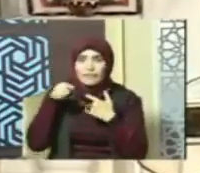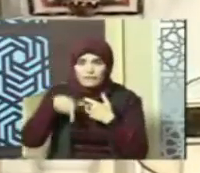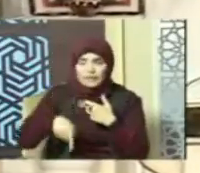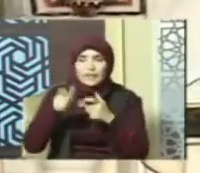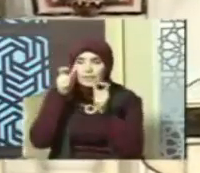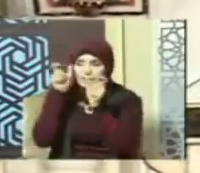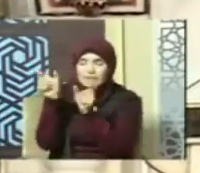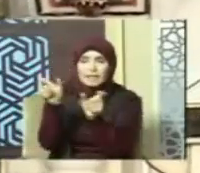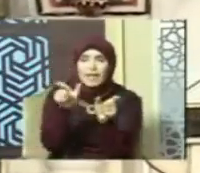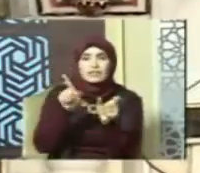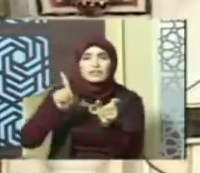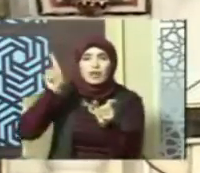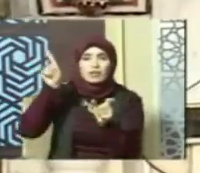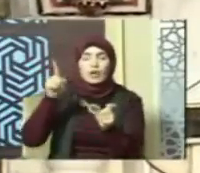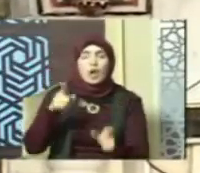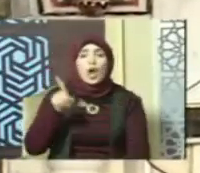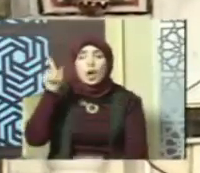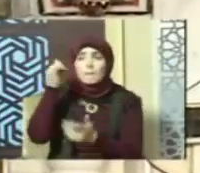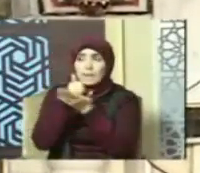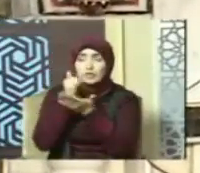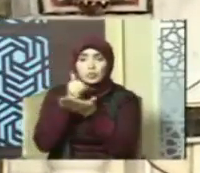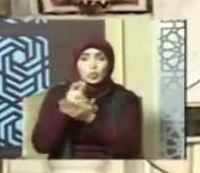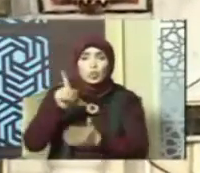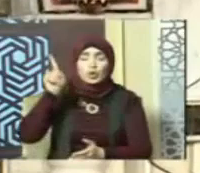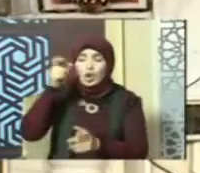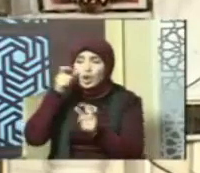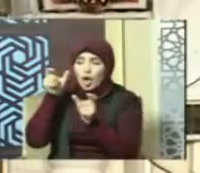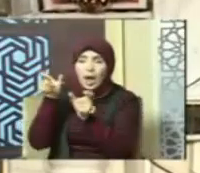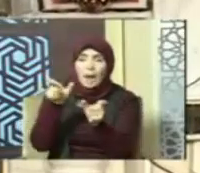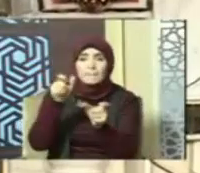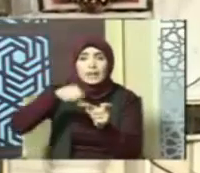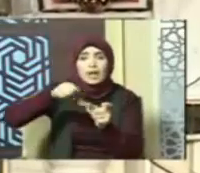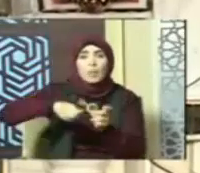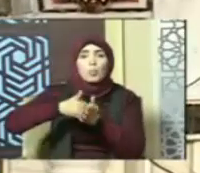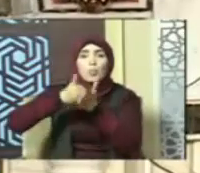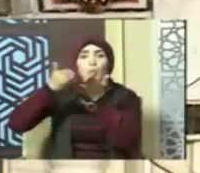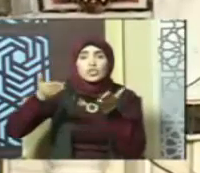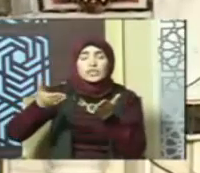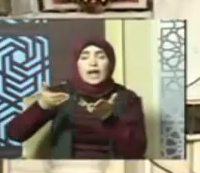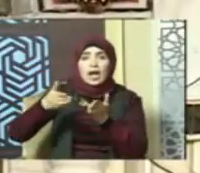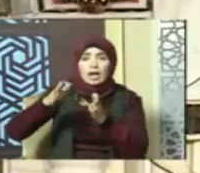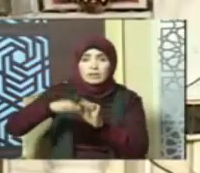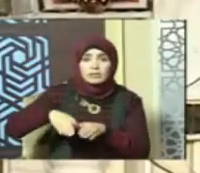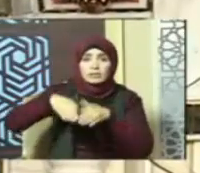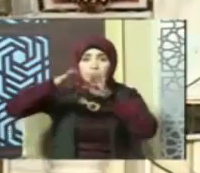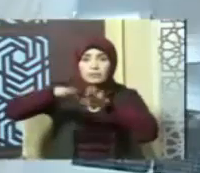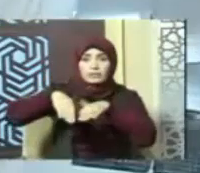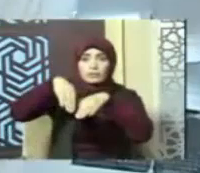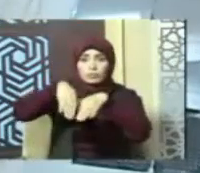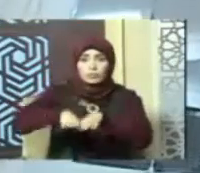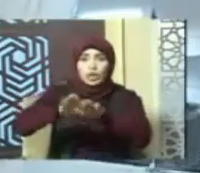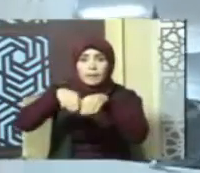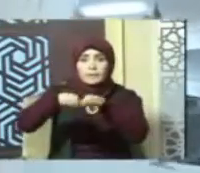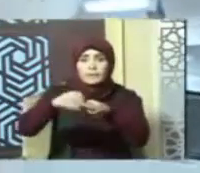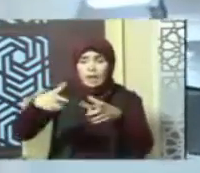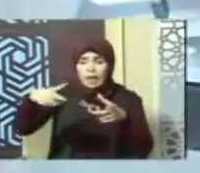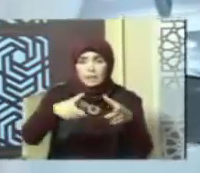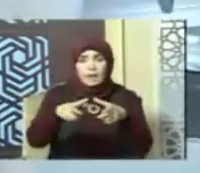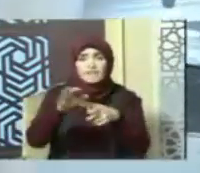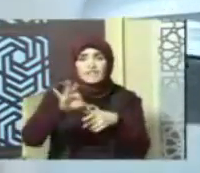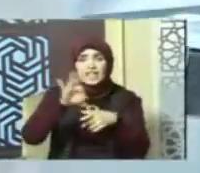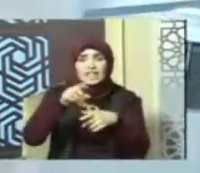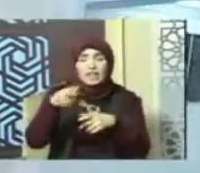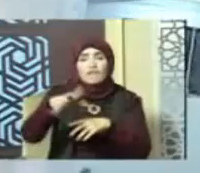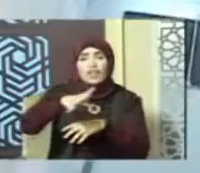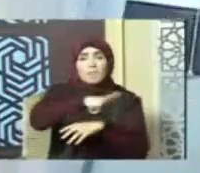وإن لم يكن عون من الله للفتى فأول ما يجني عليه اجتهاده. وإن لم